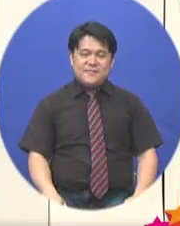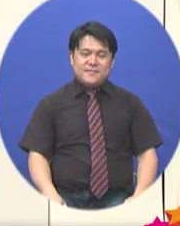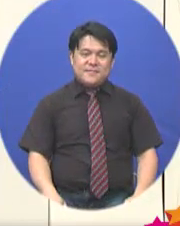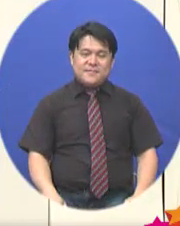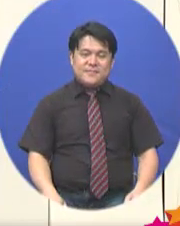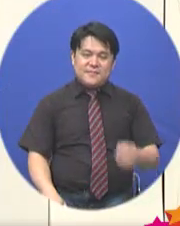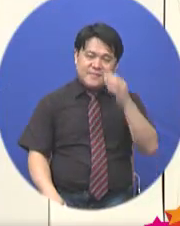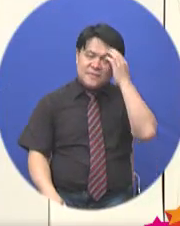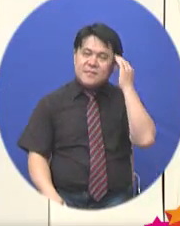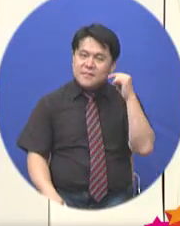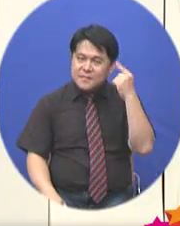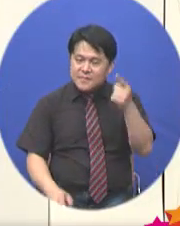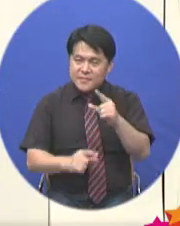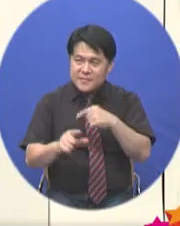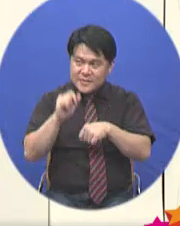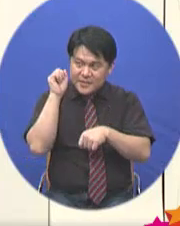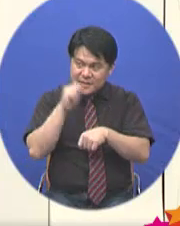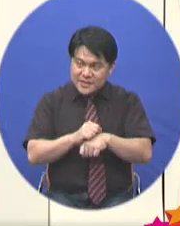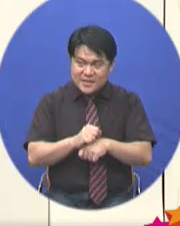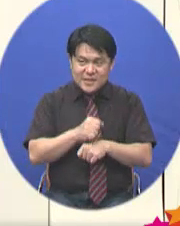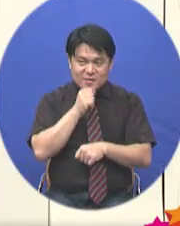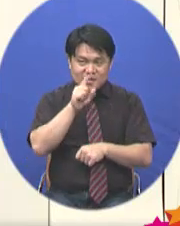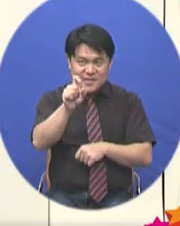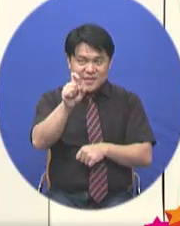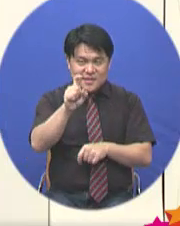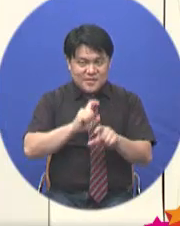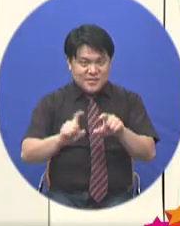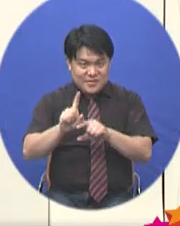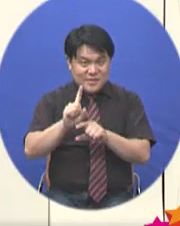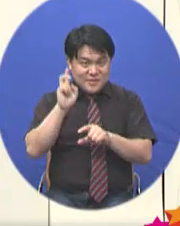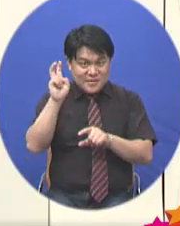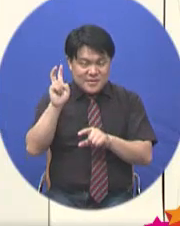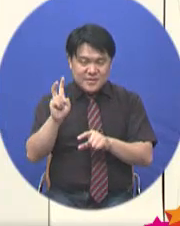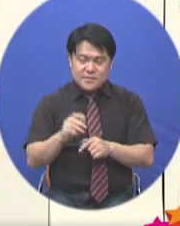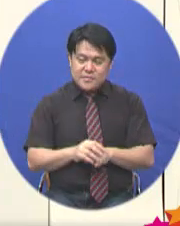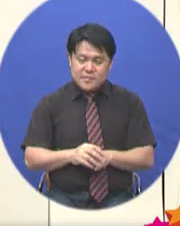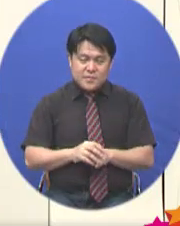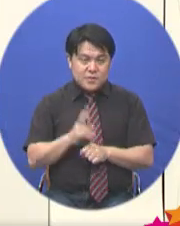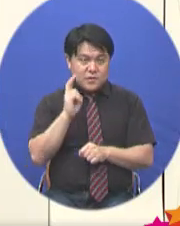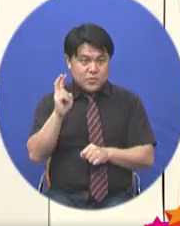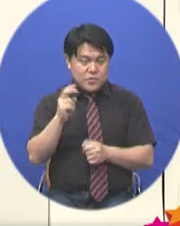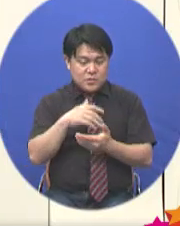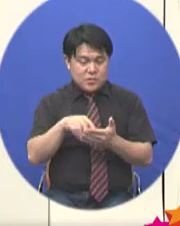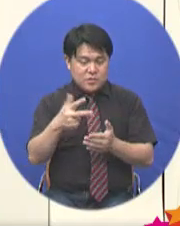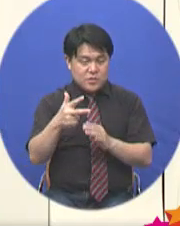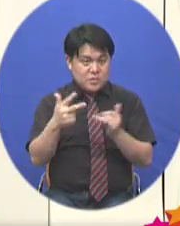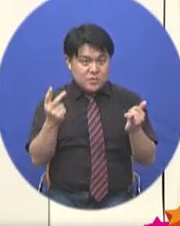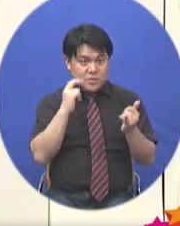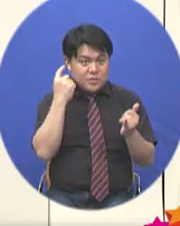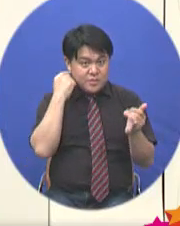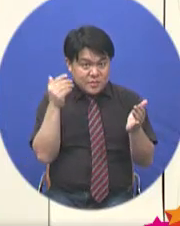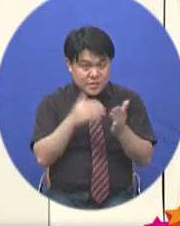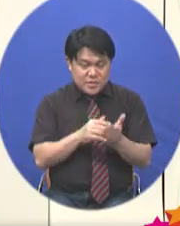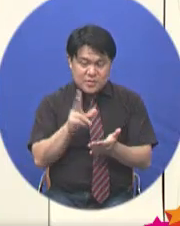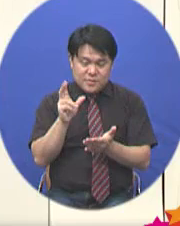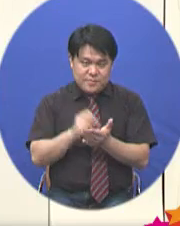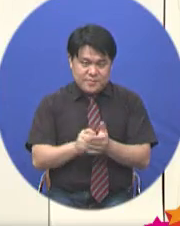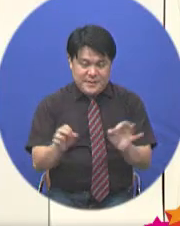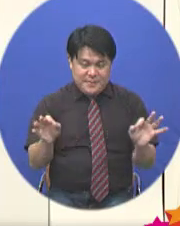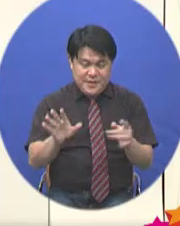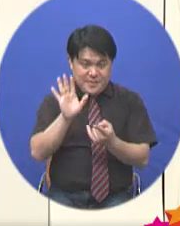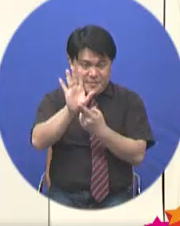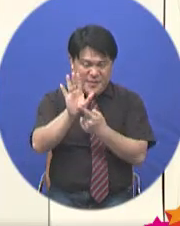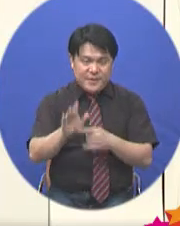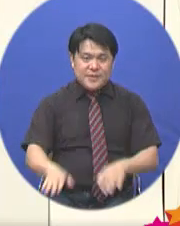그때 앞에가 칩이 딱 붙겠죠. 네. 자 이렇게 일곱 분 노래를 들어봤으니까 네. 퀴즈를 간단하게